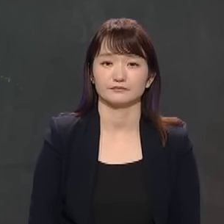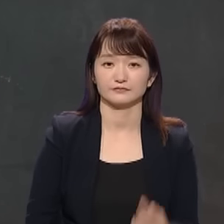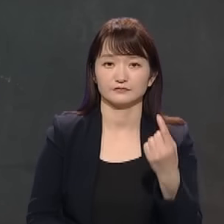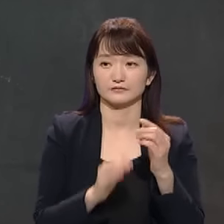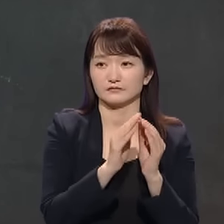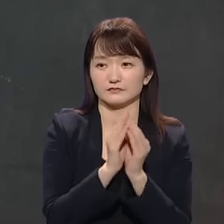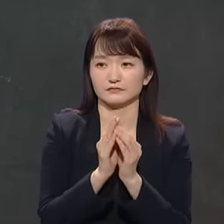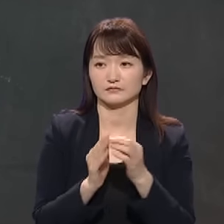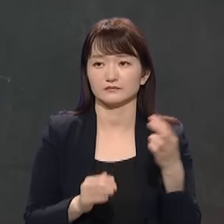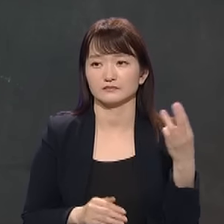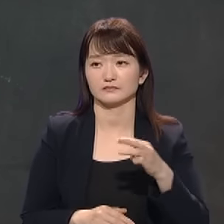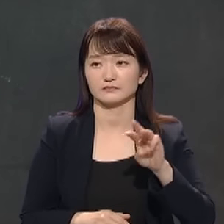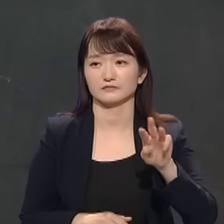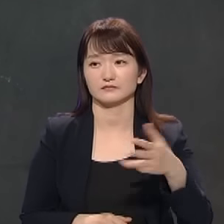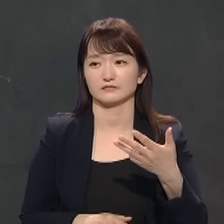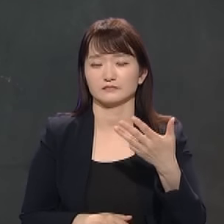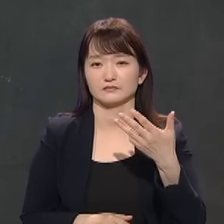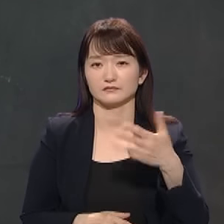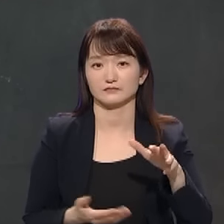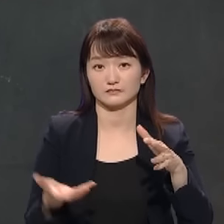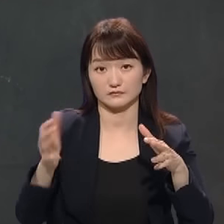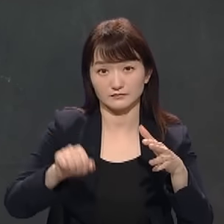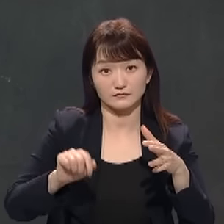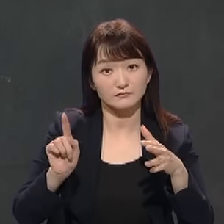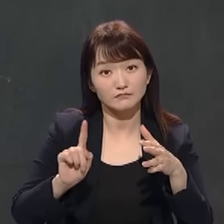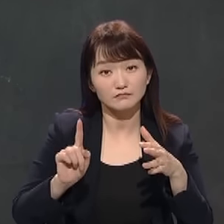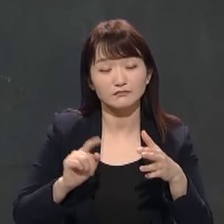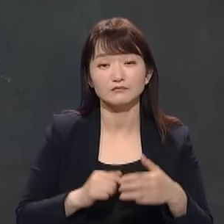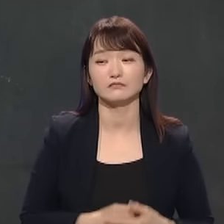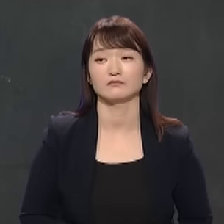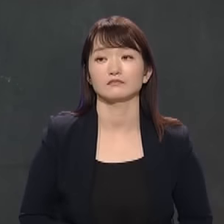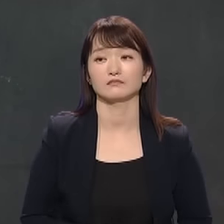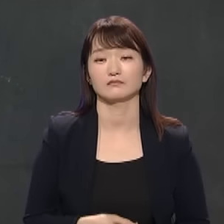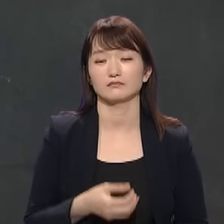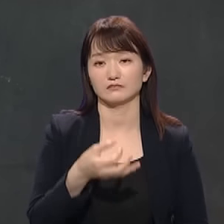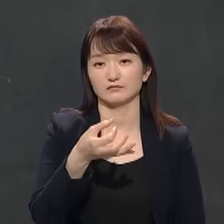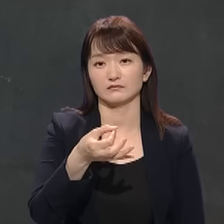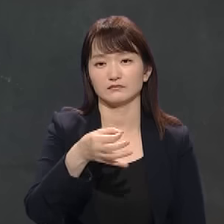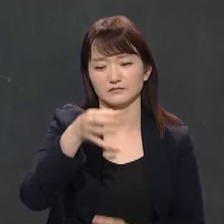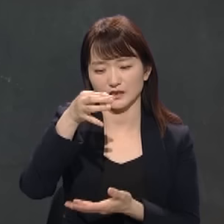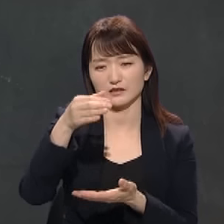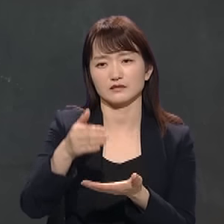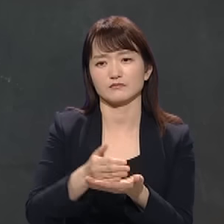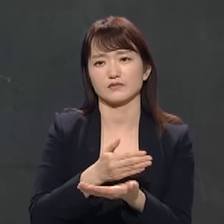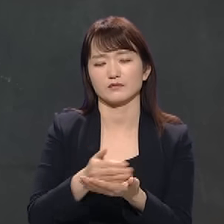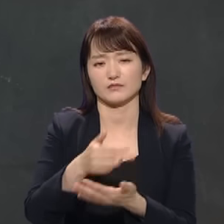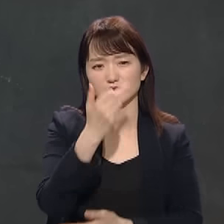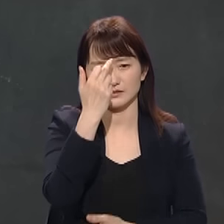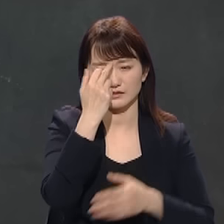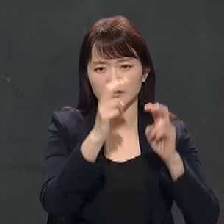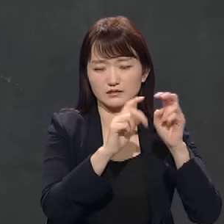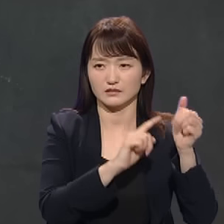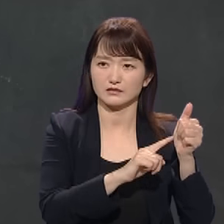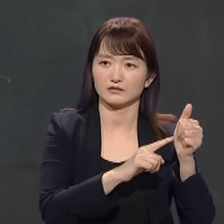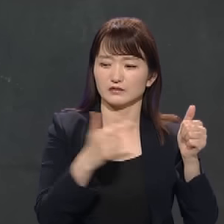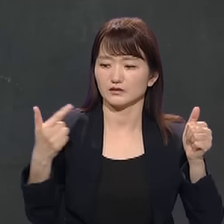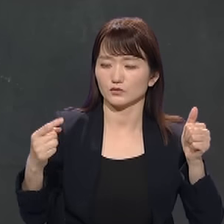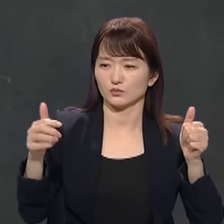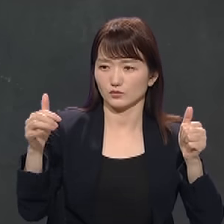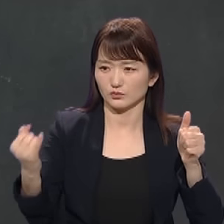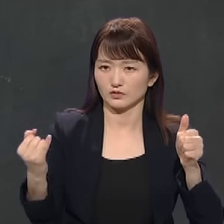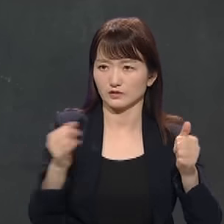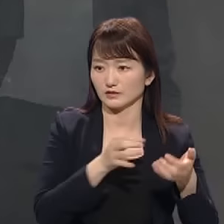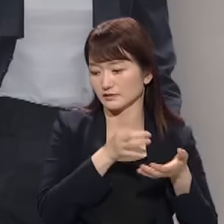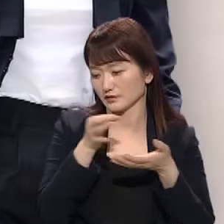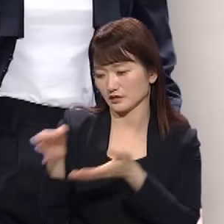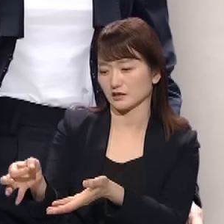1조 3,808억 원이 뭘까요, 도대체? 예, 저 금액이 재산 분할로 최태훈 회장이 노소영 관장에게